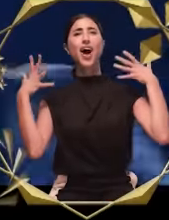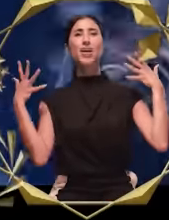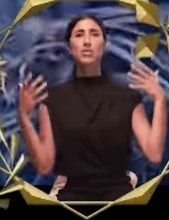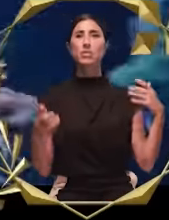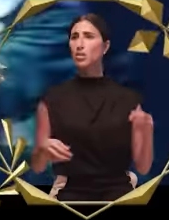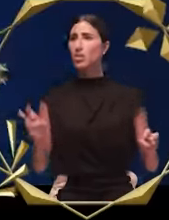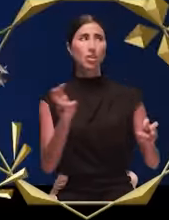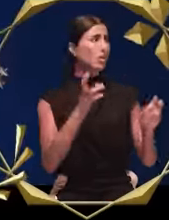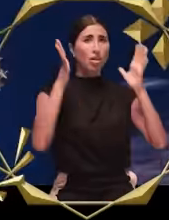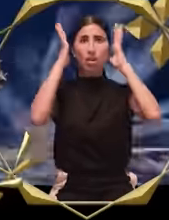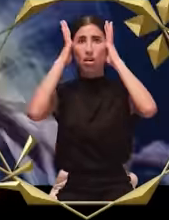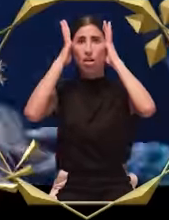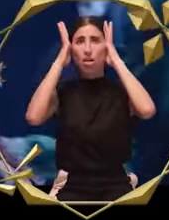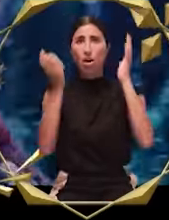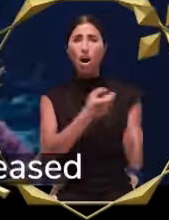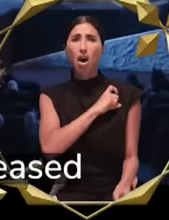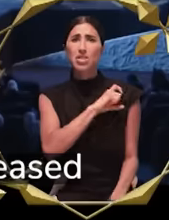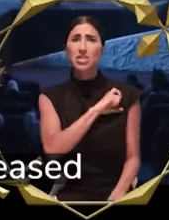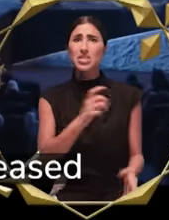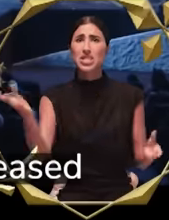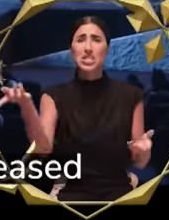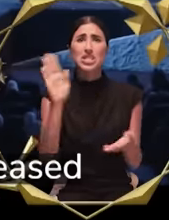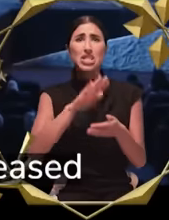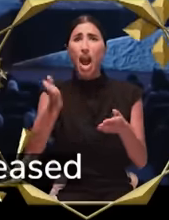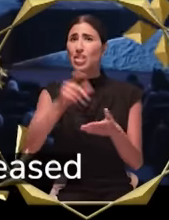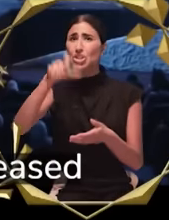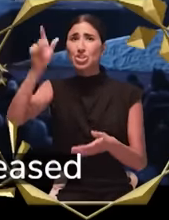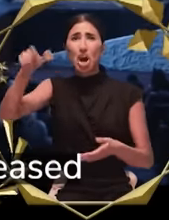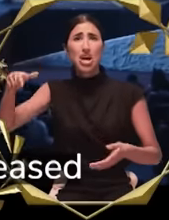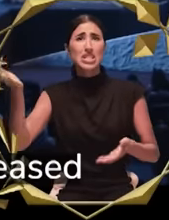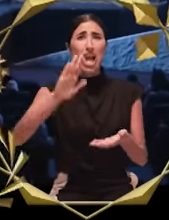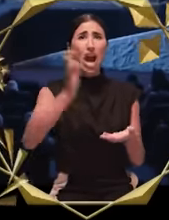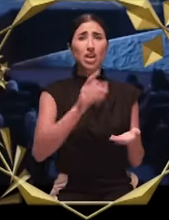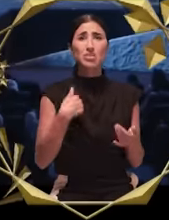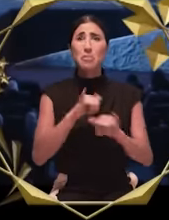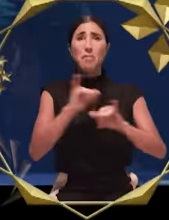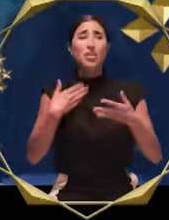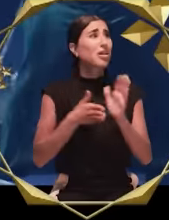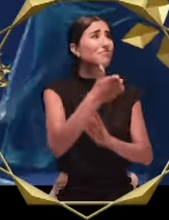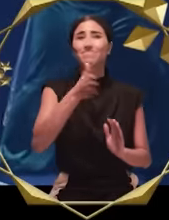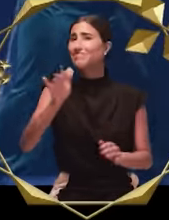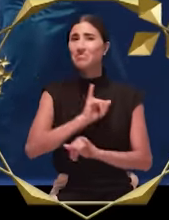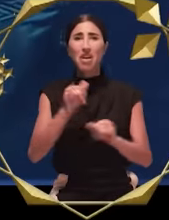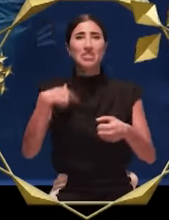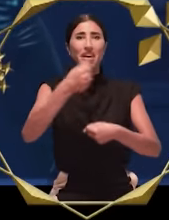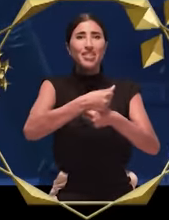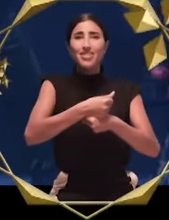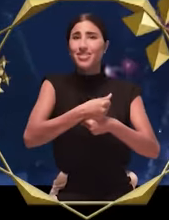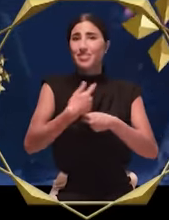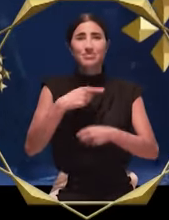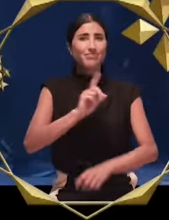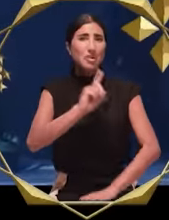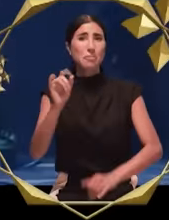شعور أحد في جبني كارثة زاد عدد العسكر لا يمكن أن